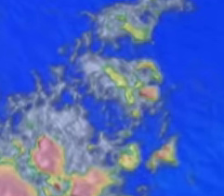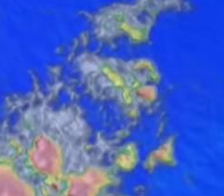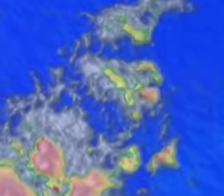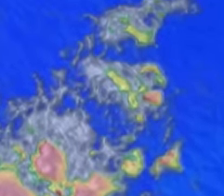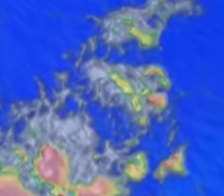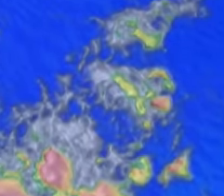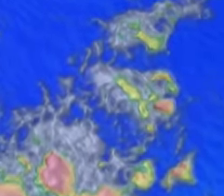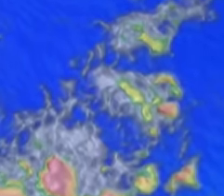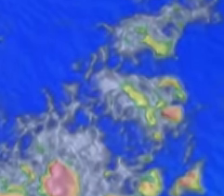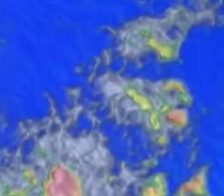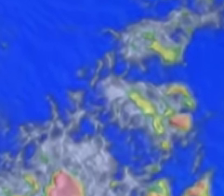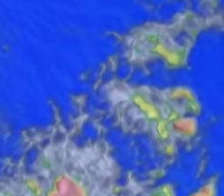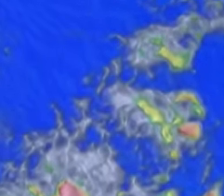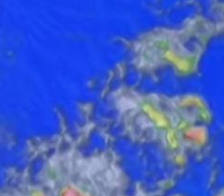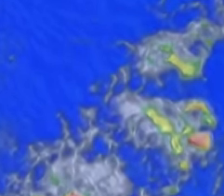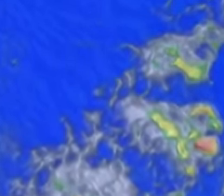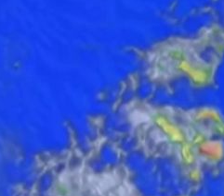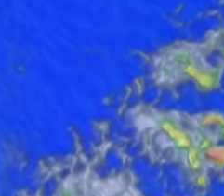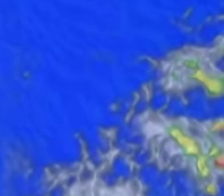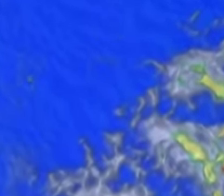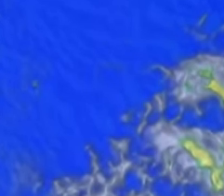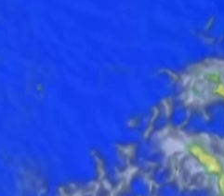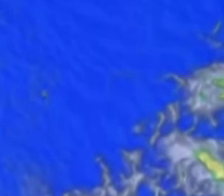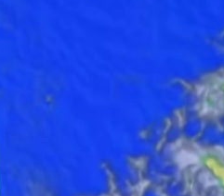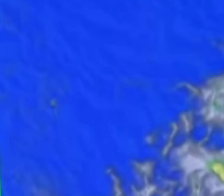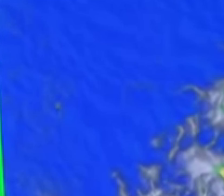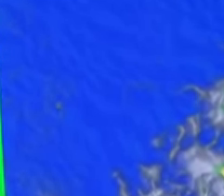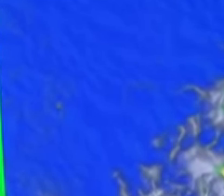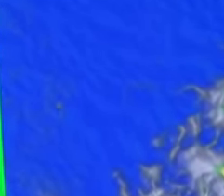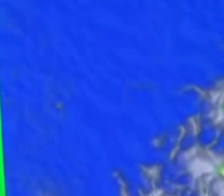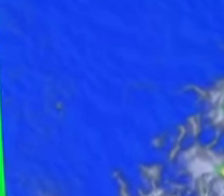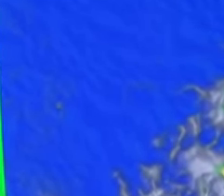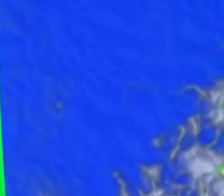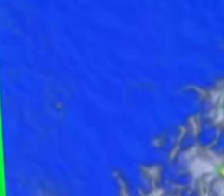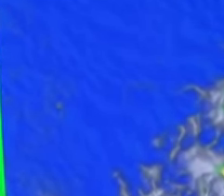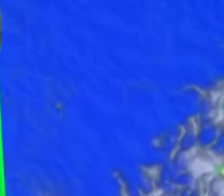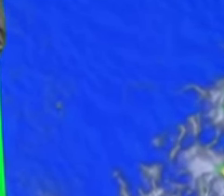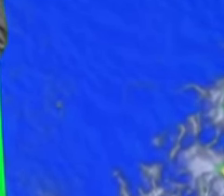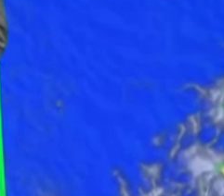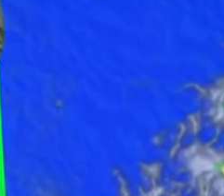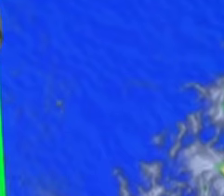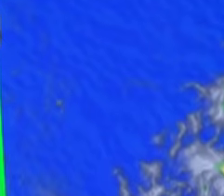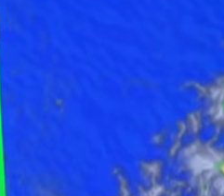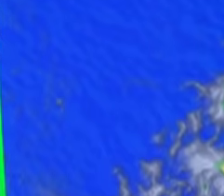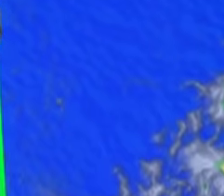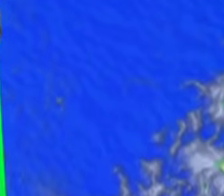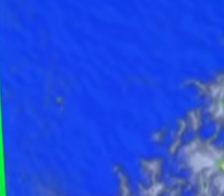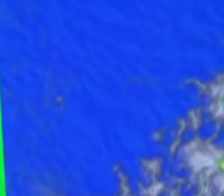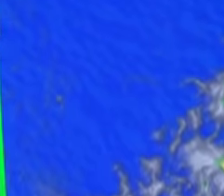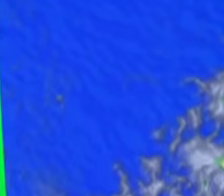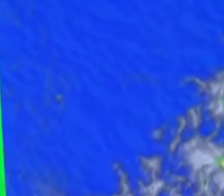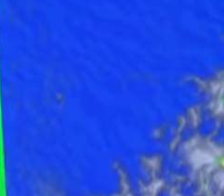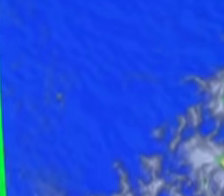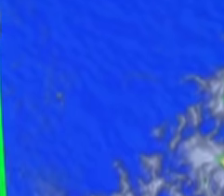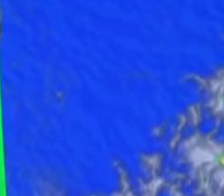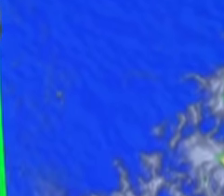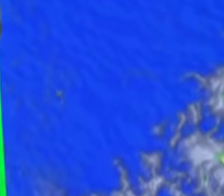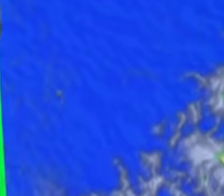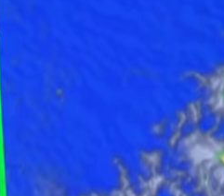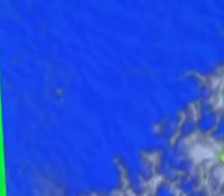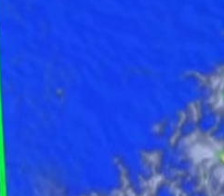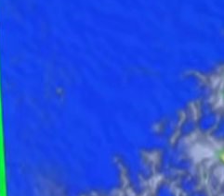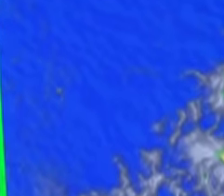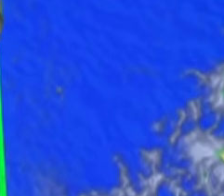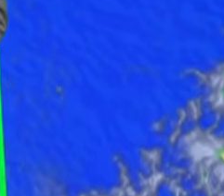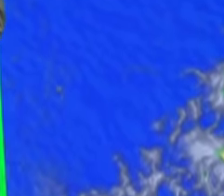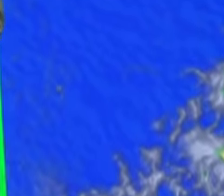Kapamilya, matinding pagbaha ang dinulot ng shear line sa Northern Samar nitong Martes. At bagamat bago sa pandinig ang terminong